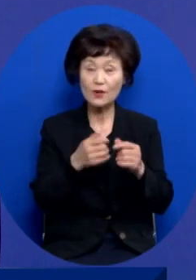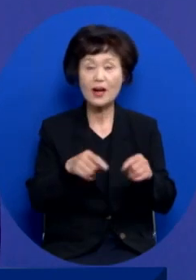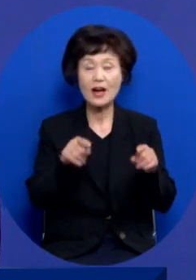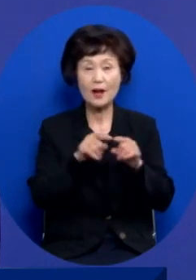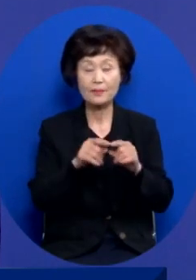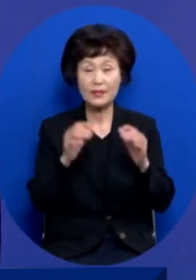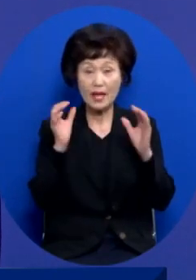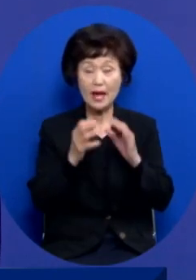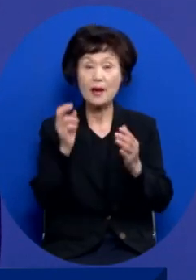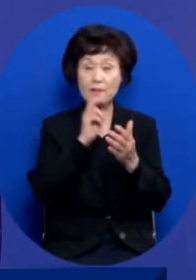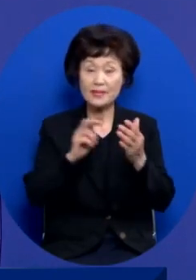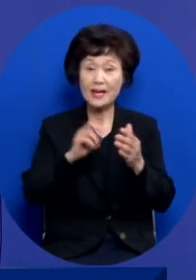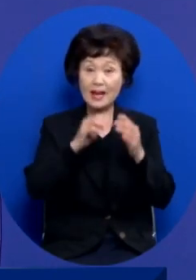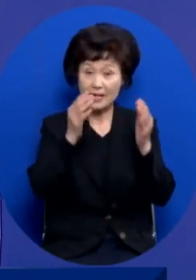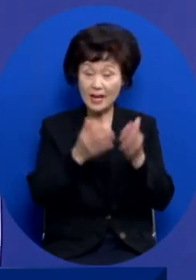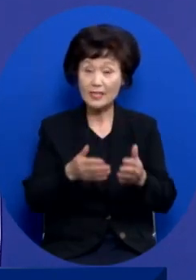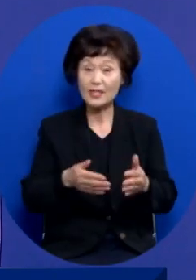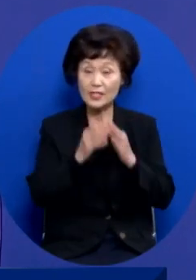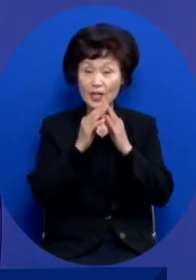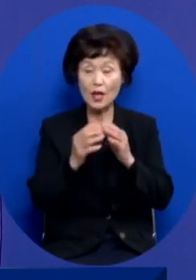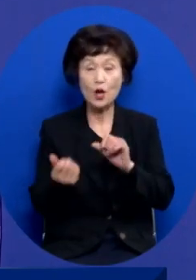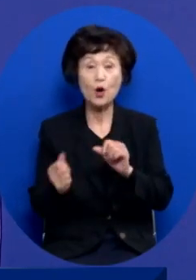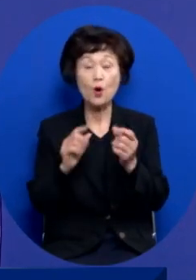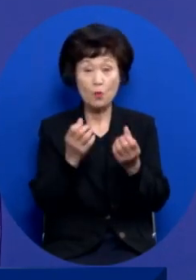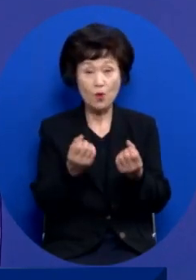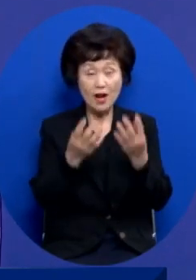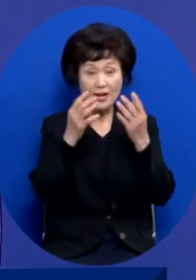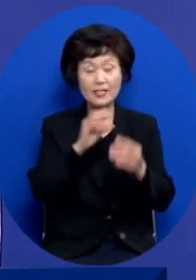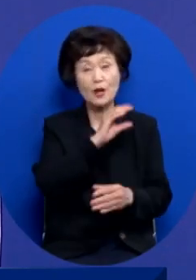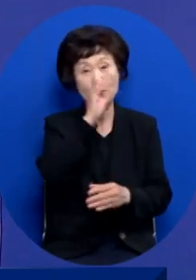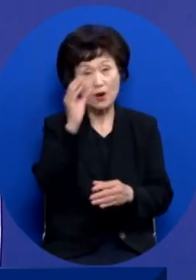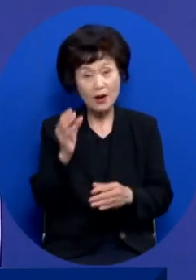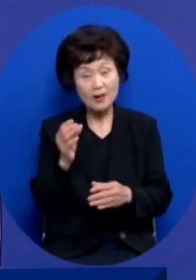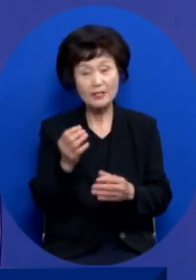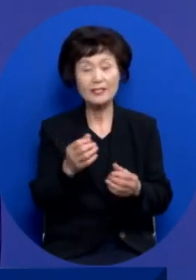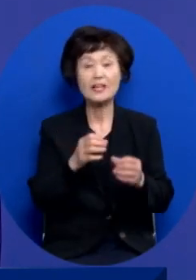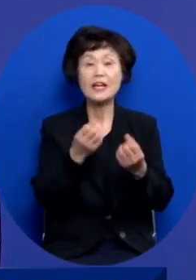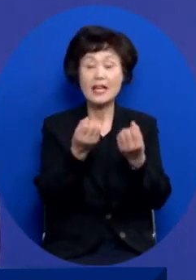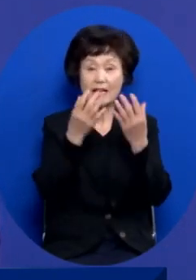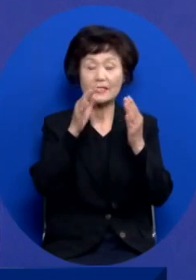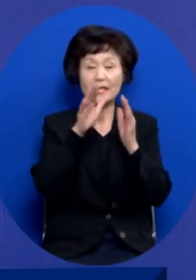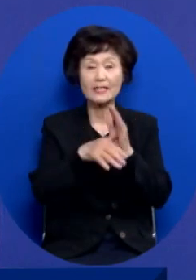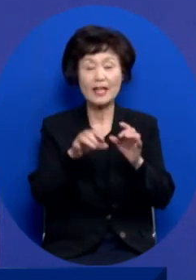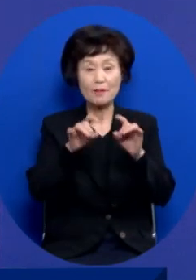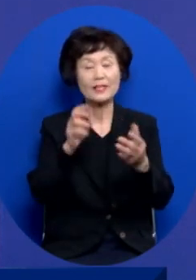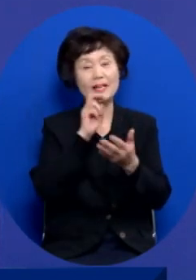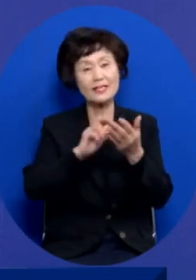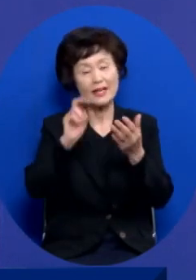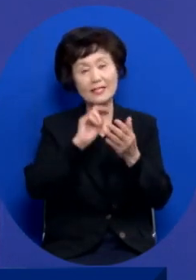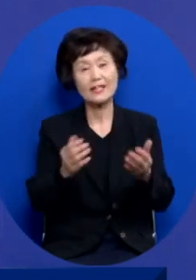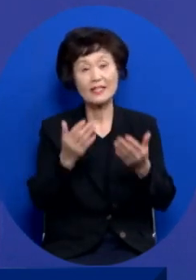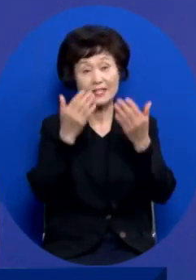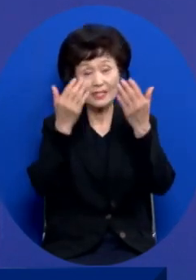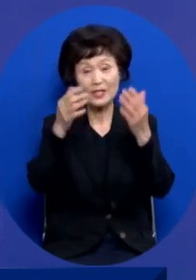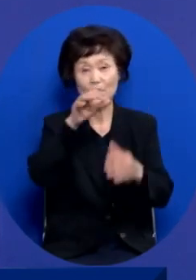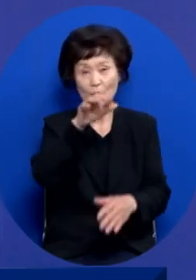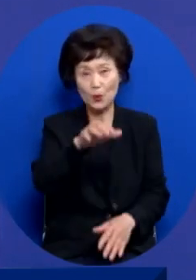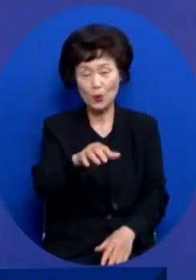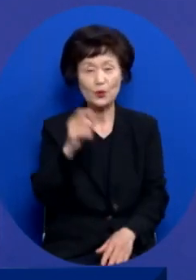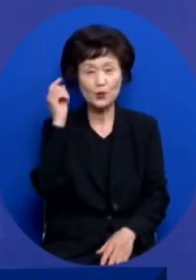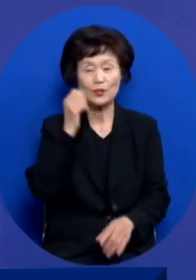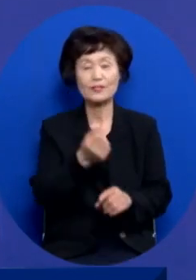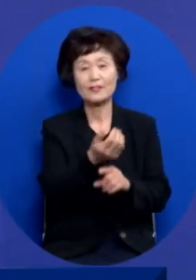만들어 부활절, 성탄절 등 절기마다 하나님의 은혜에 감사하며 찬양하는 복지재단이 있습니다. 김인혜 기자가